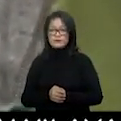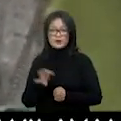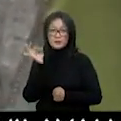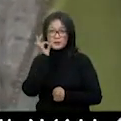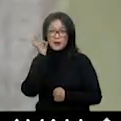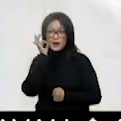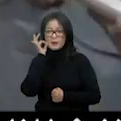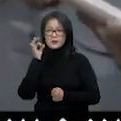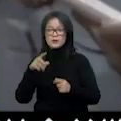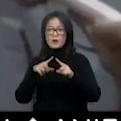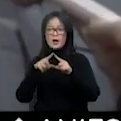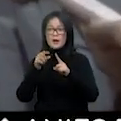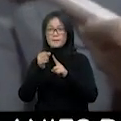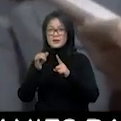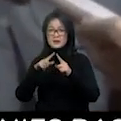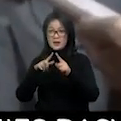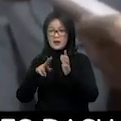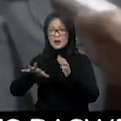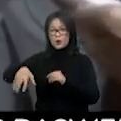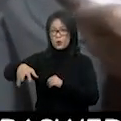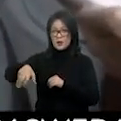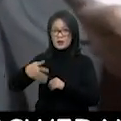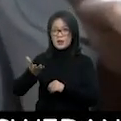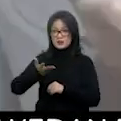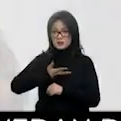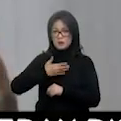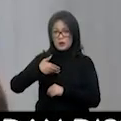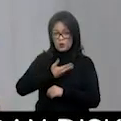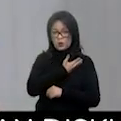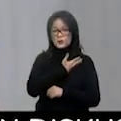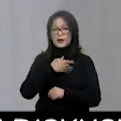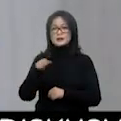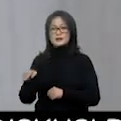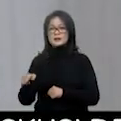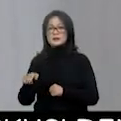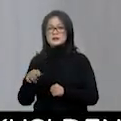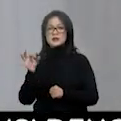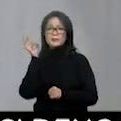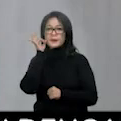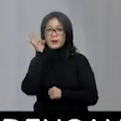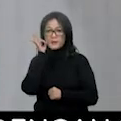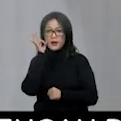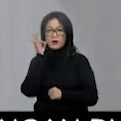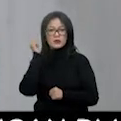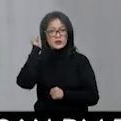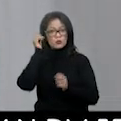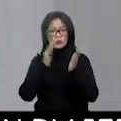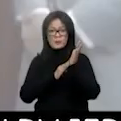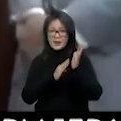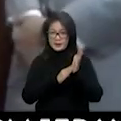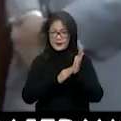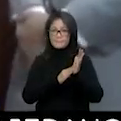dan keluarganya. Korban pun menerima penerimaan maaf dari terlapor. Saya sudah memaafkan Ibu Mariana, Pak Ivanka, dan Pak